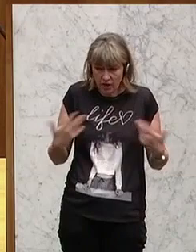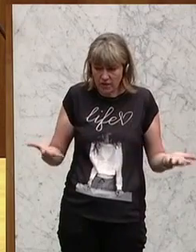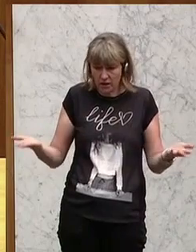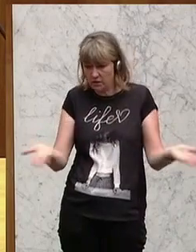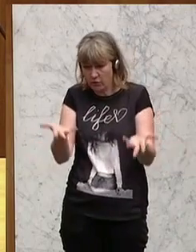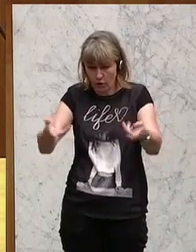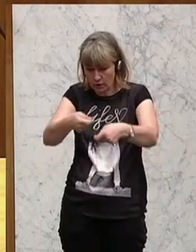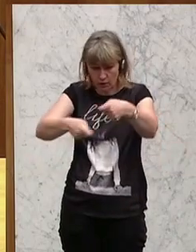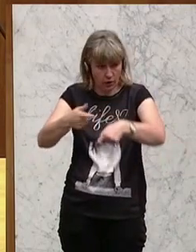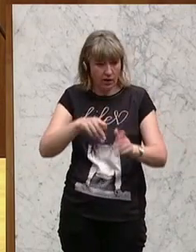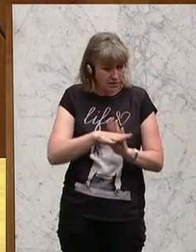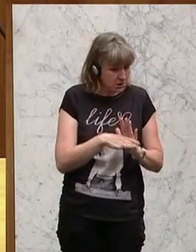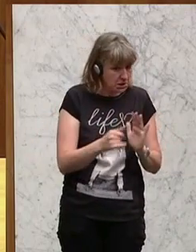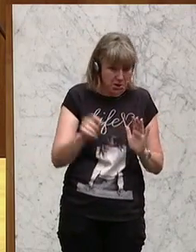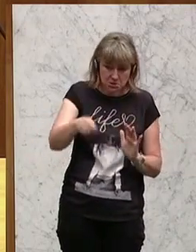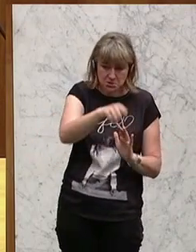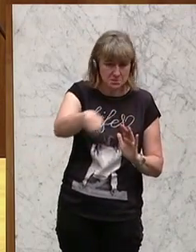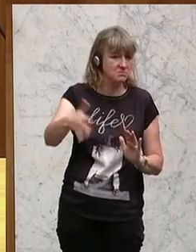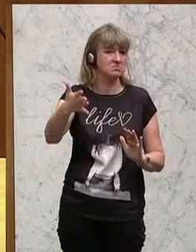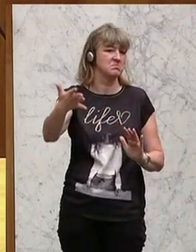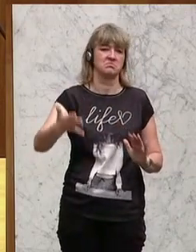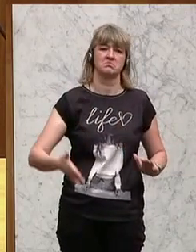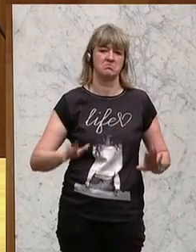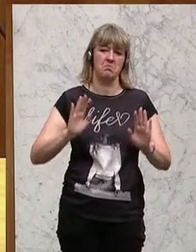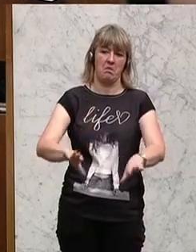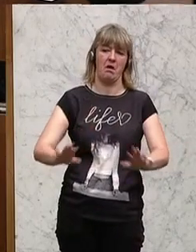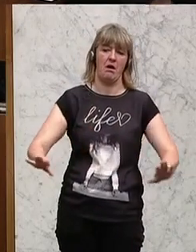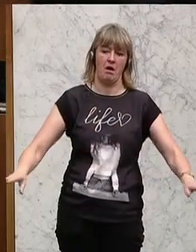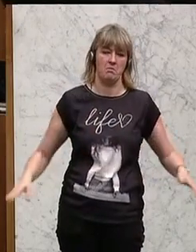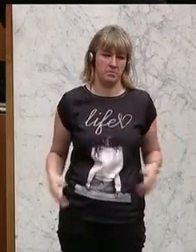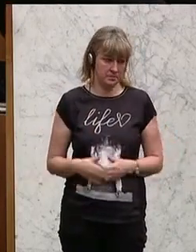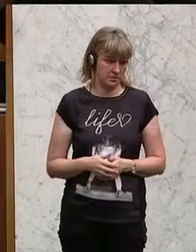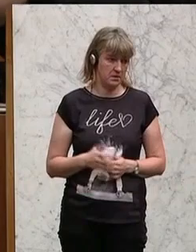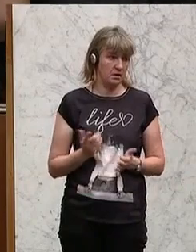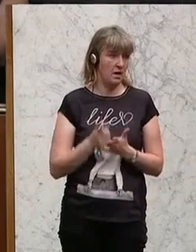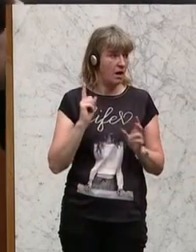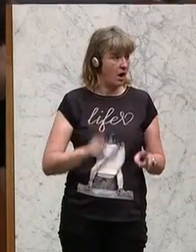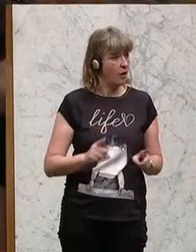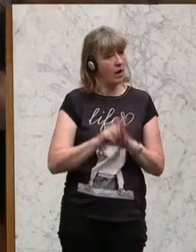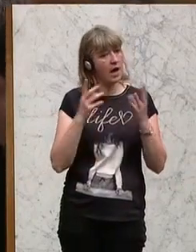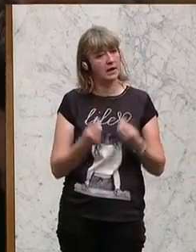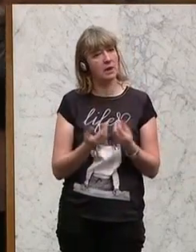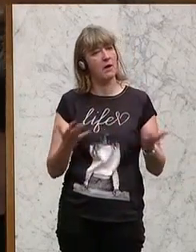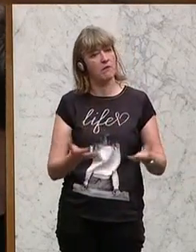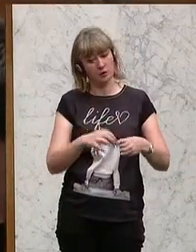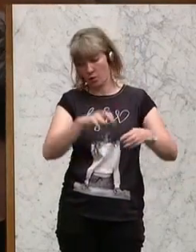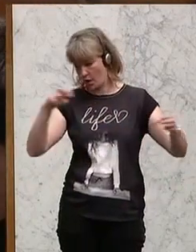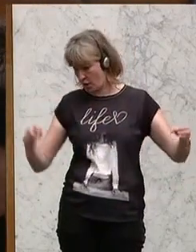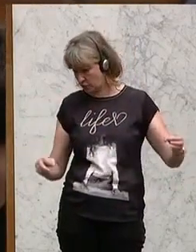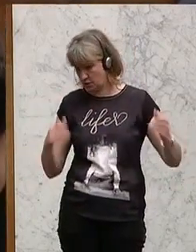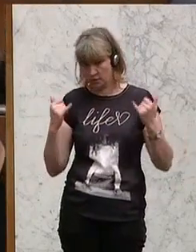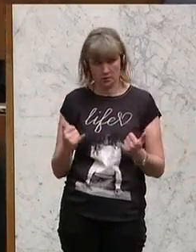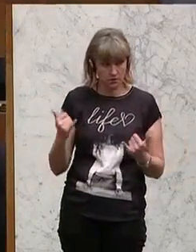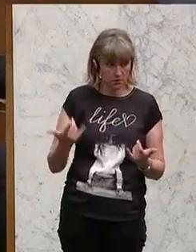mit diesem Gesetz auch nicht abgestellt. Dazu kommt auch noch, dass durch die Ausgliederung der allgemeinen Förderung das Fragerecht